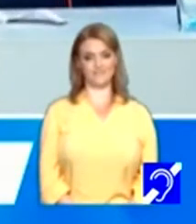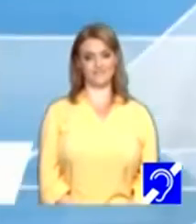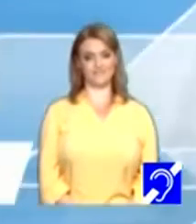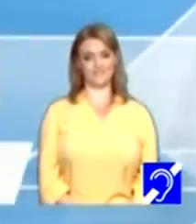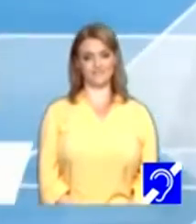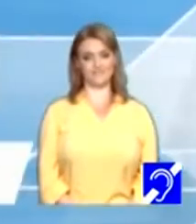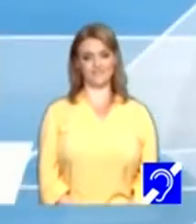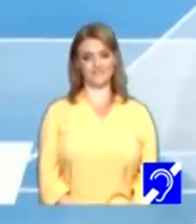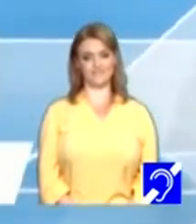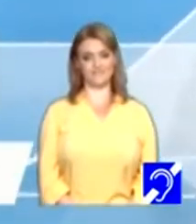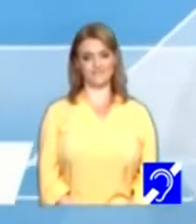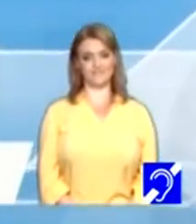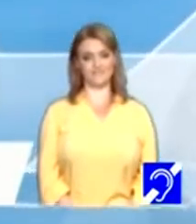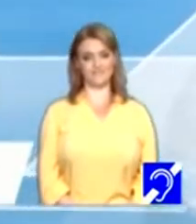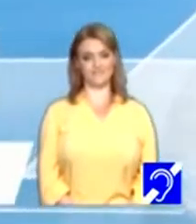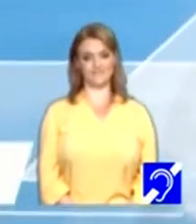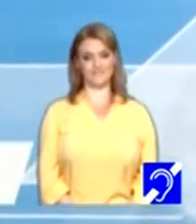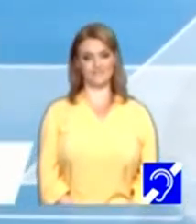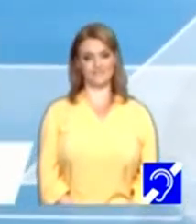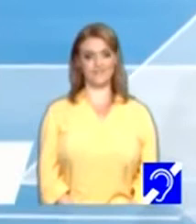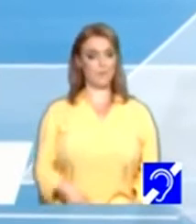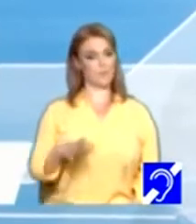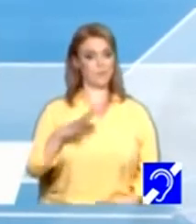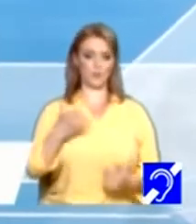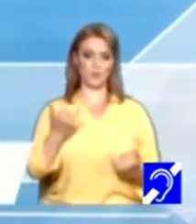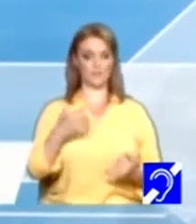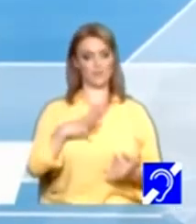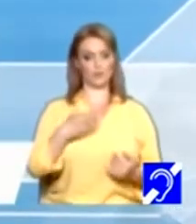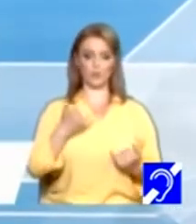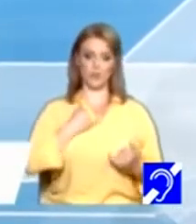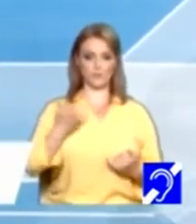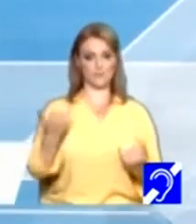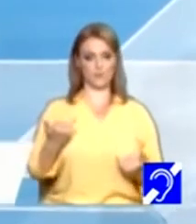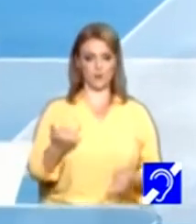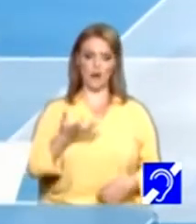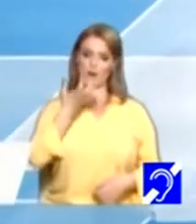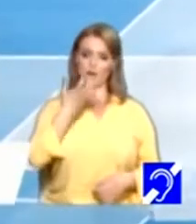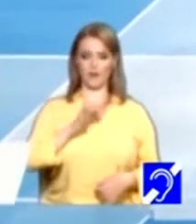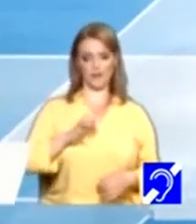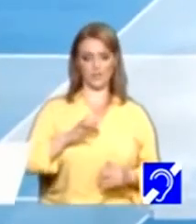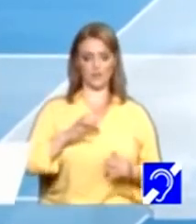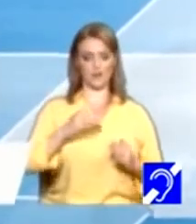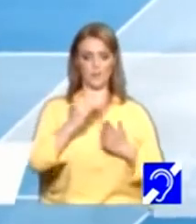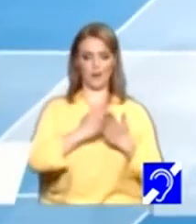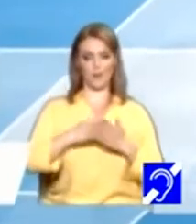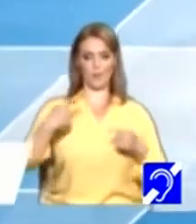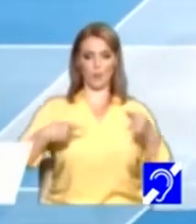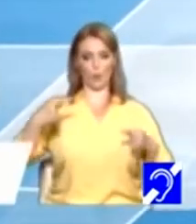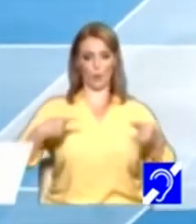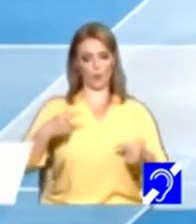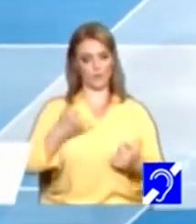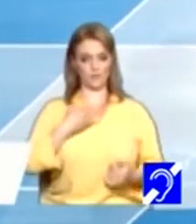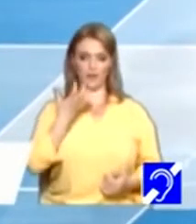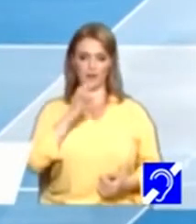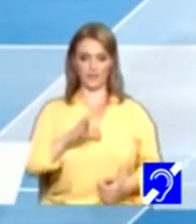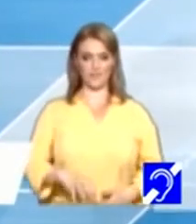mai animată dezbatere de când am început. E clar că pe măsură ce înaintăm în campania electorală